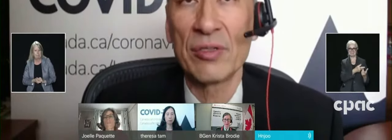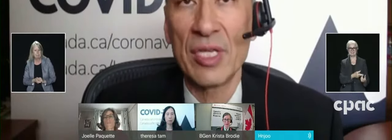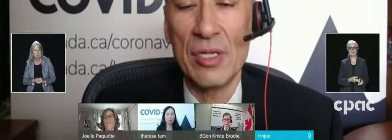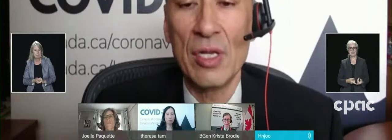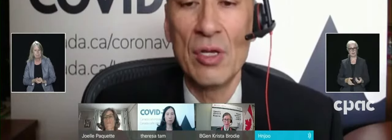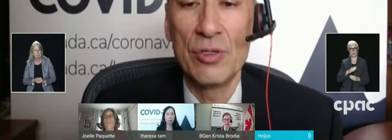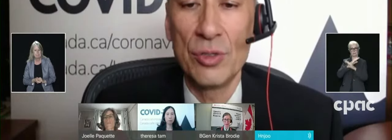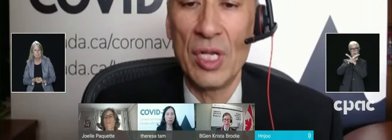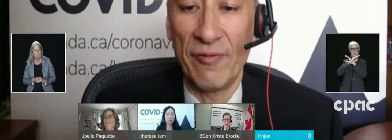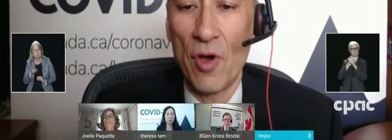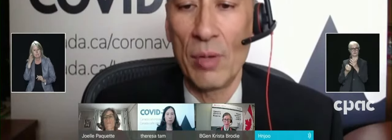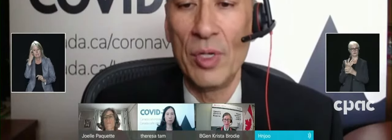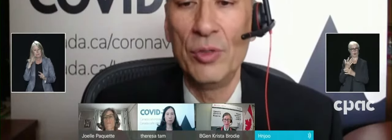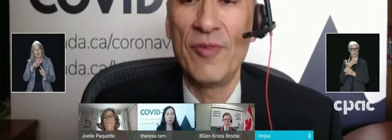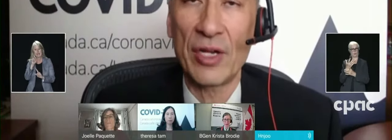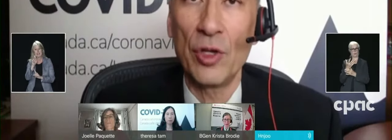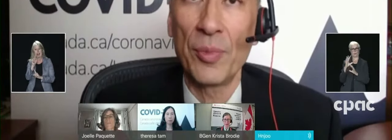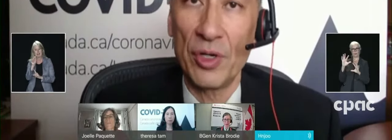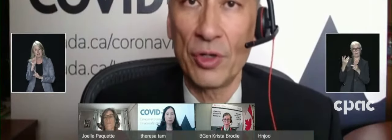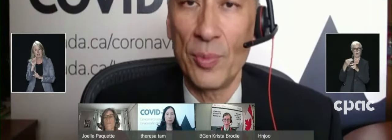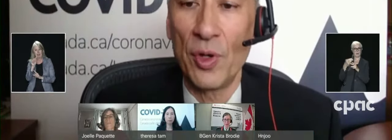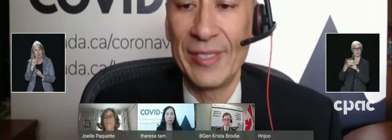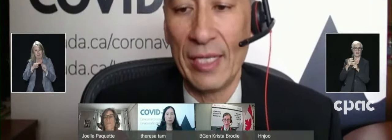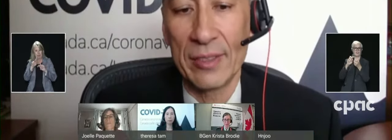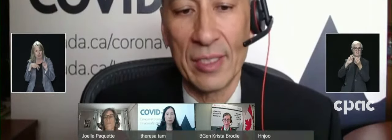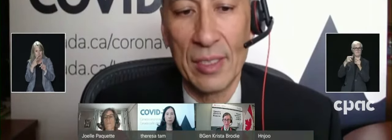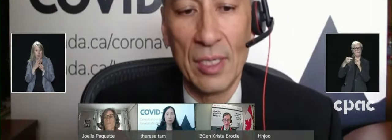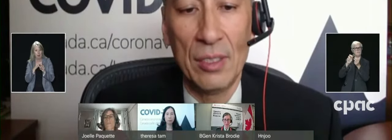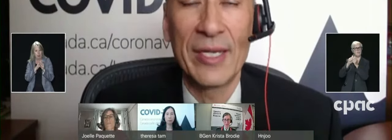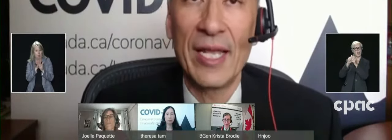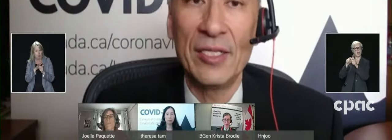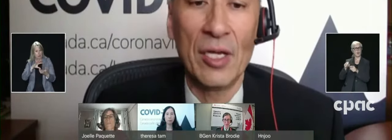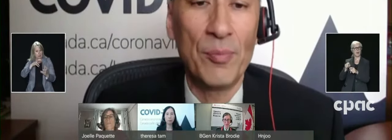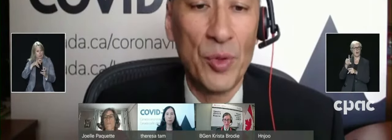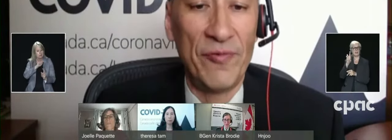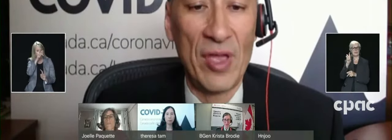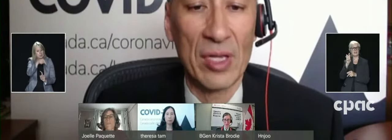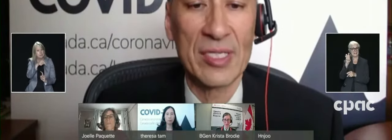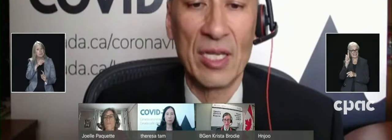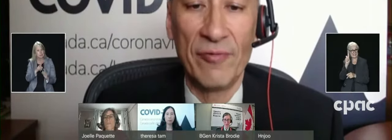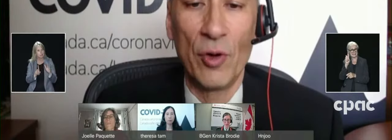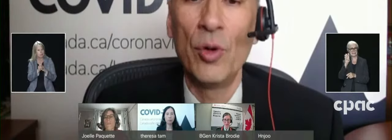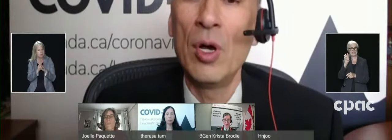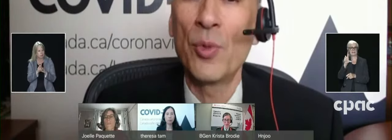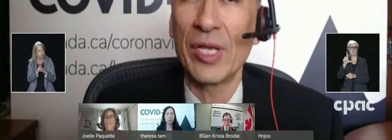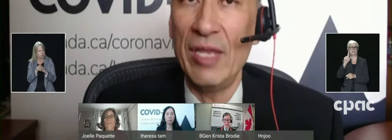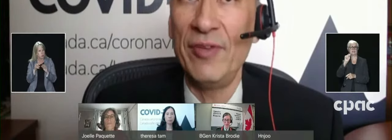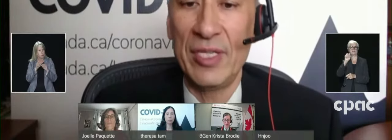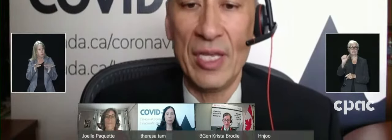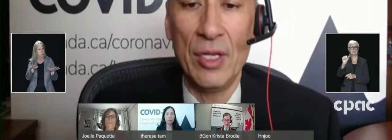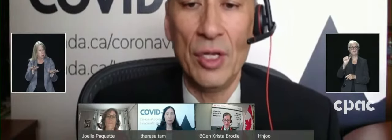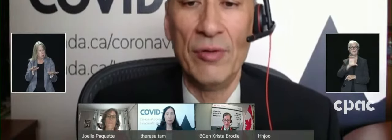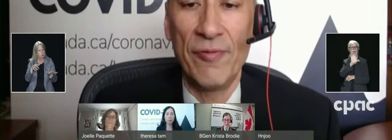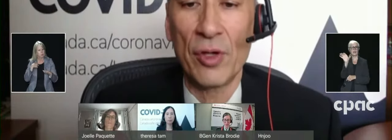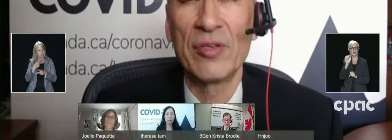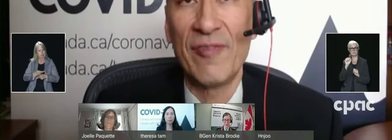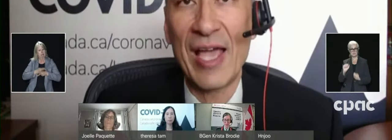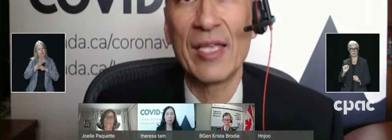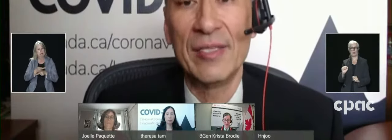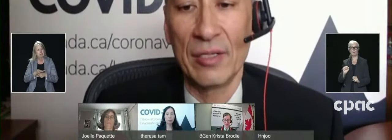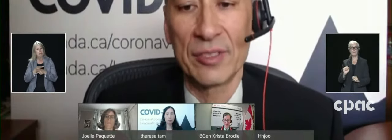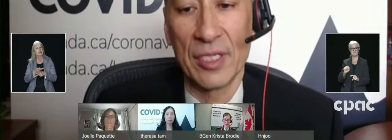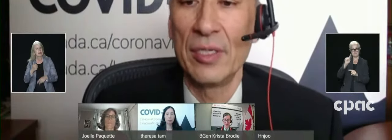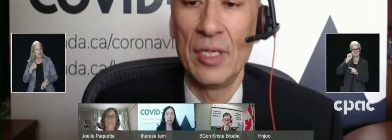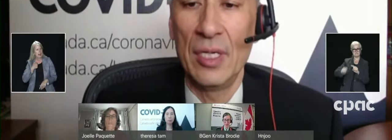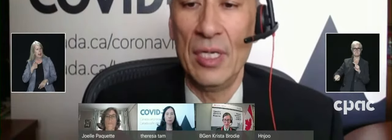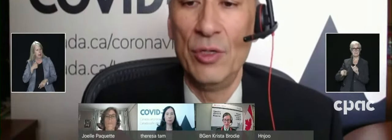soit présenté sous la forme du variant préoccupant Delta, le Canada peut faire ce qu'il faut pour éviter une forte